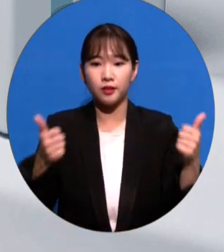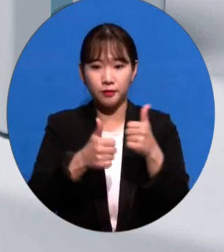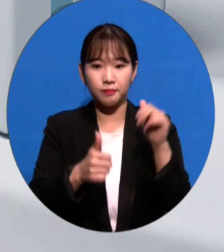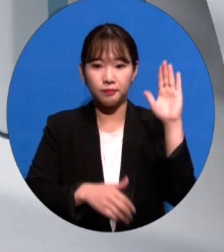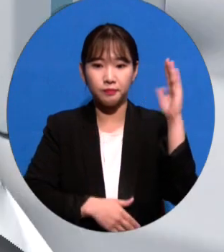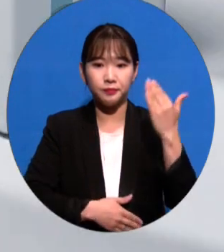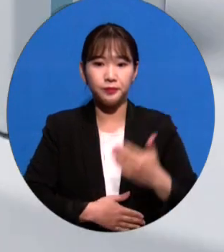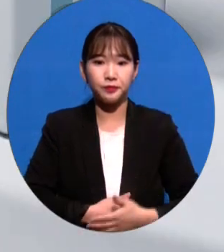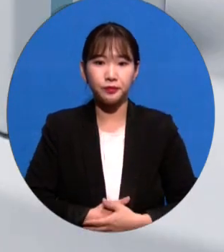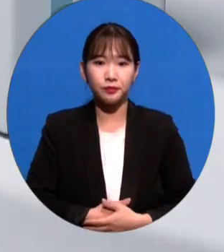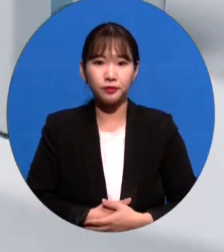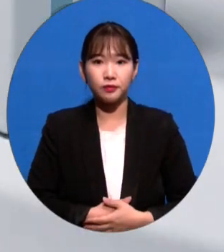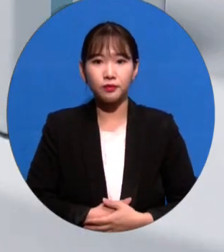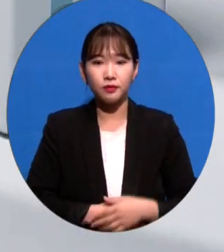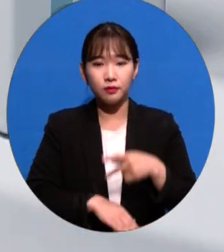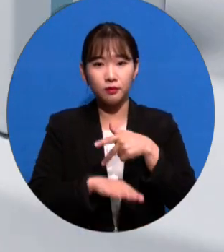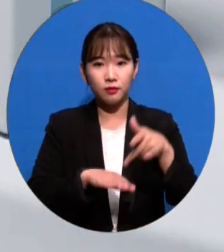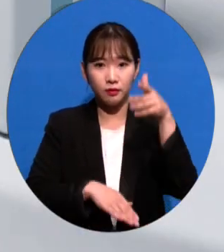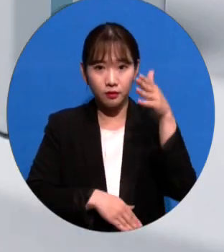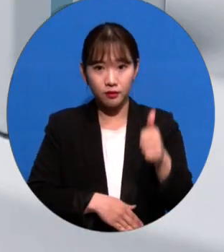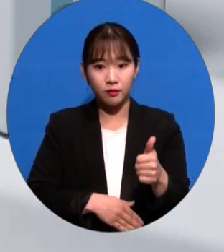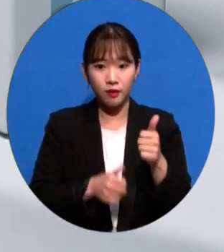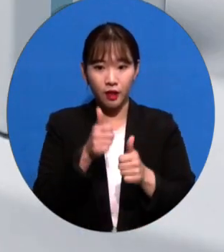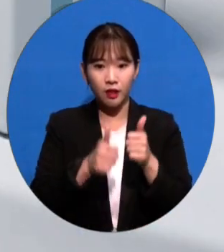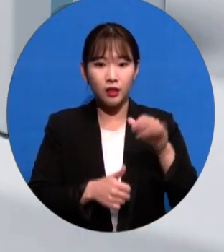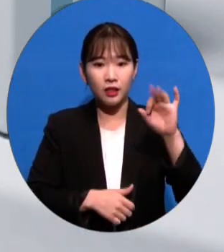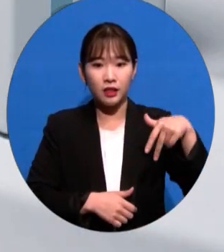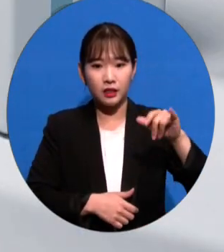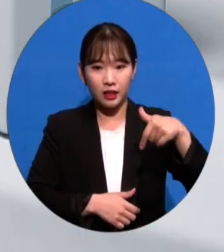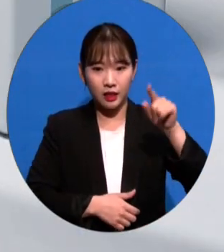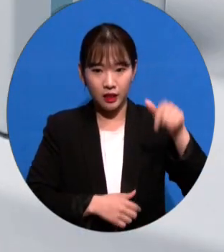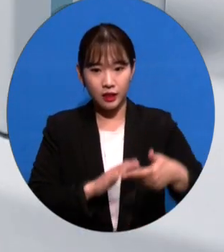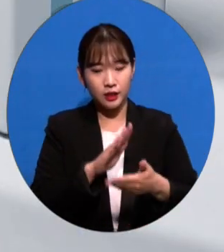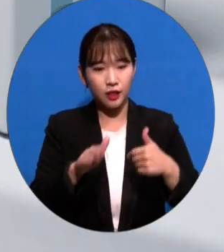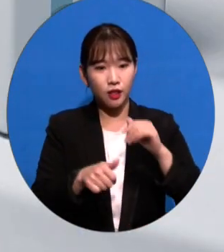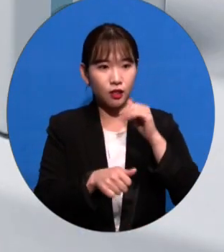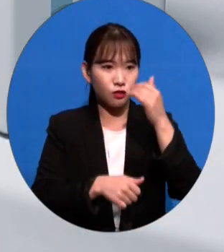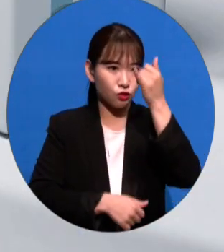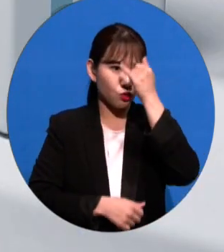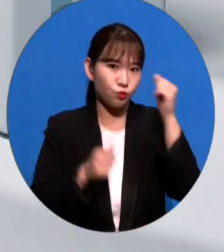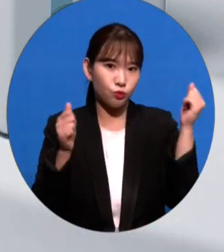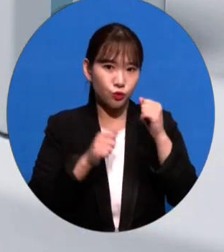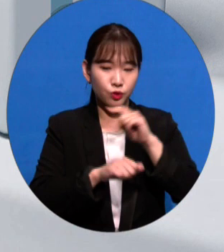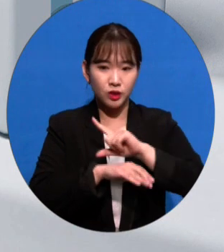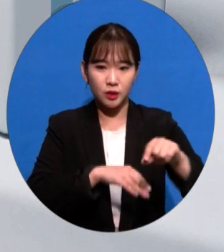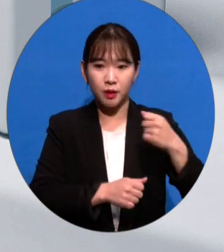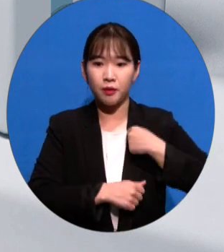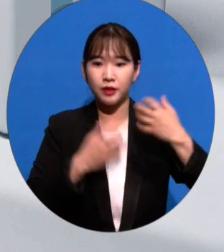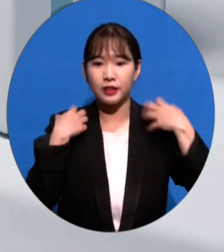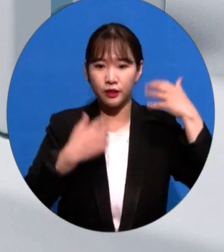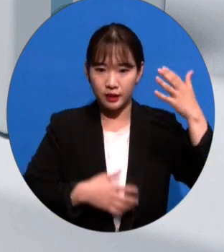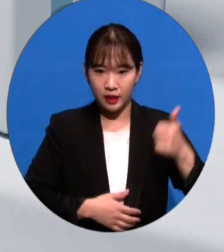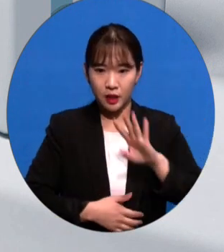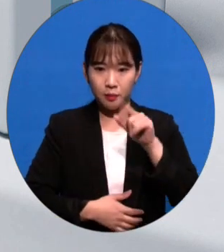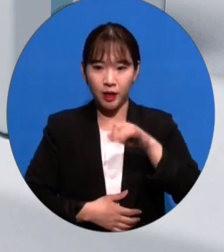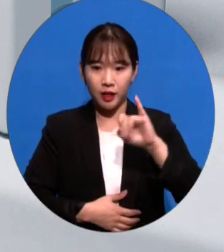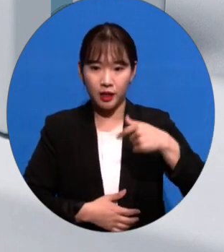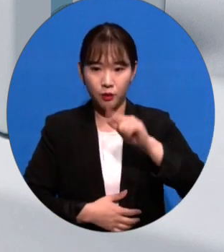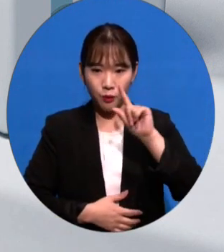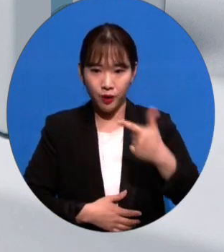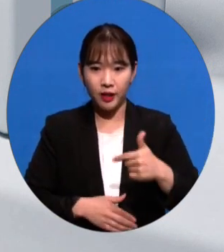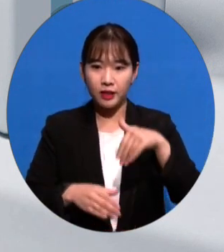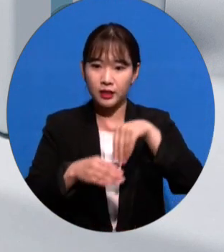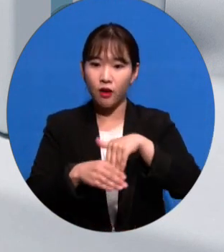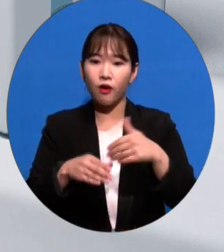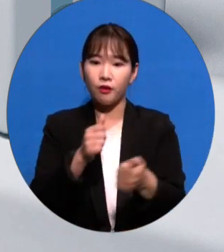펼치게 됩니다. 진도군수 경선은 이재각 전 충북지방병무청장과 박인환 전 선관이